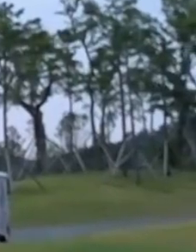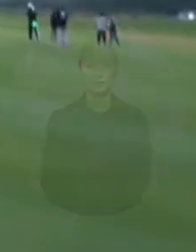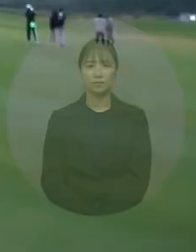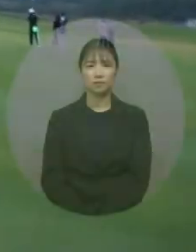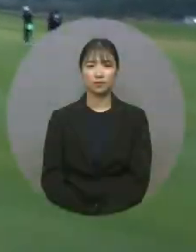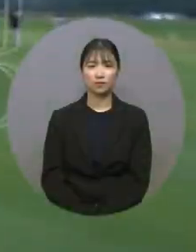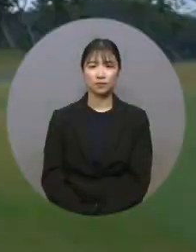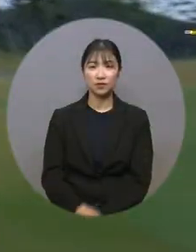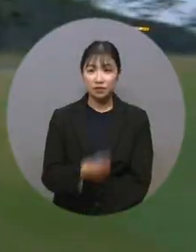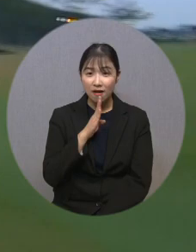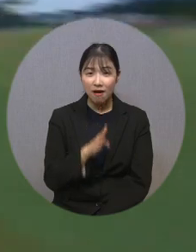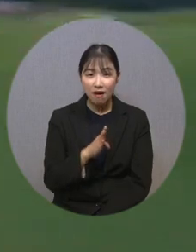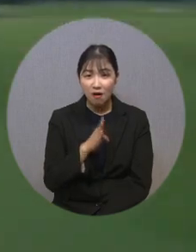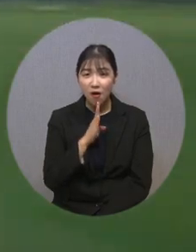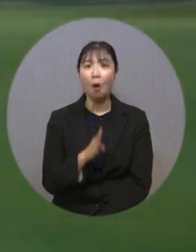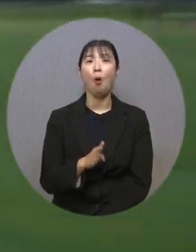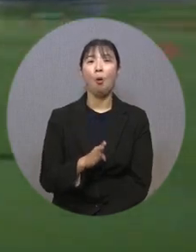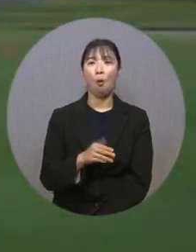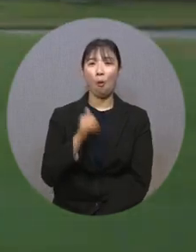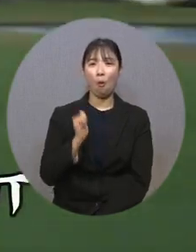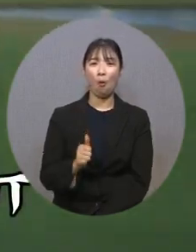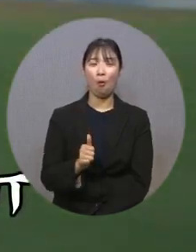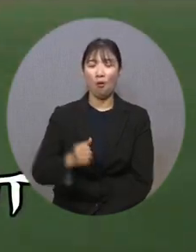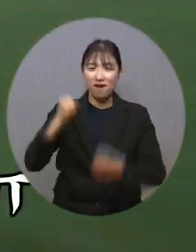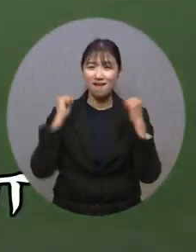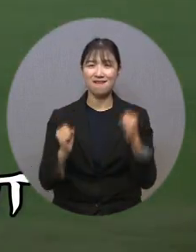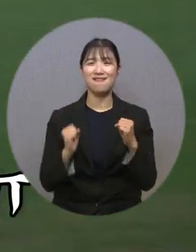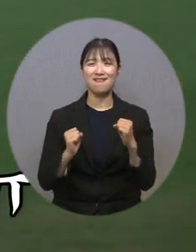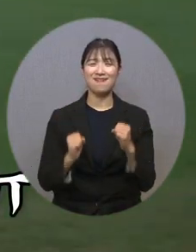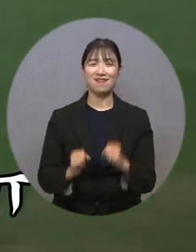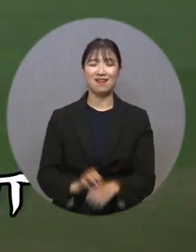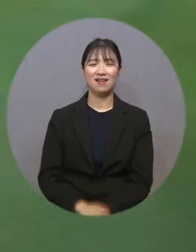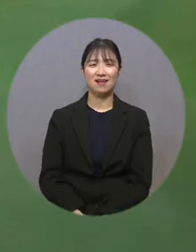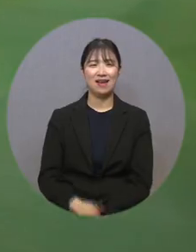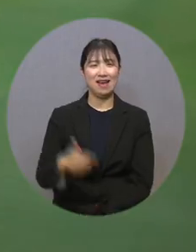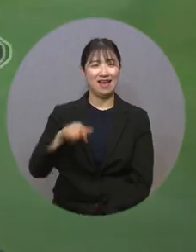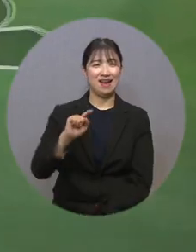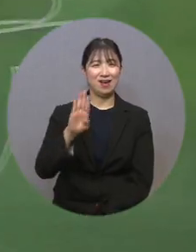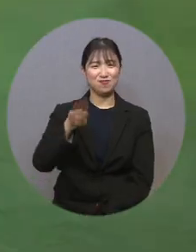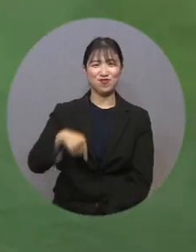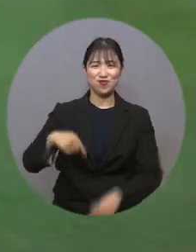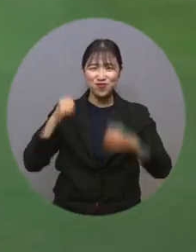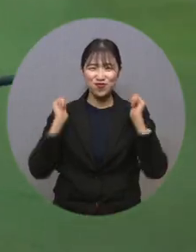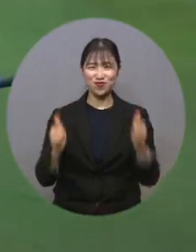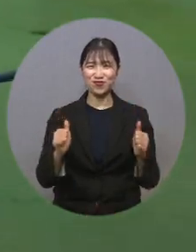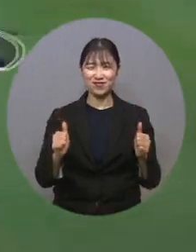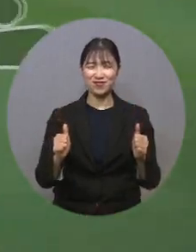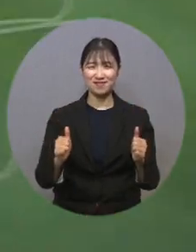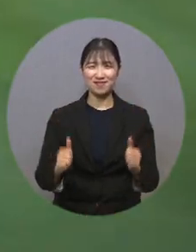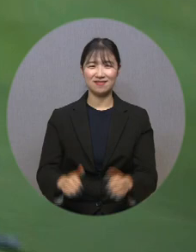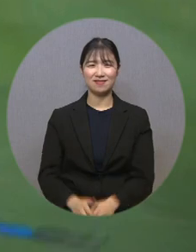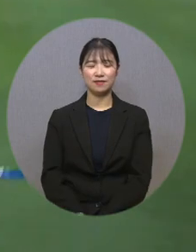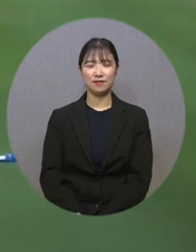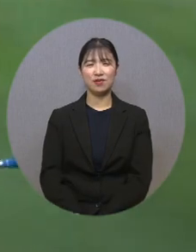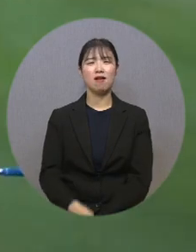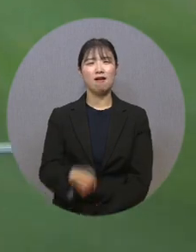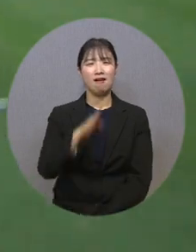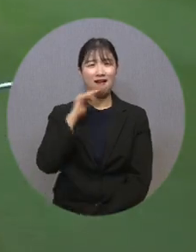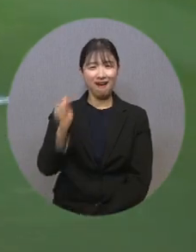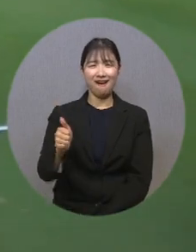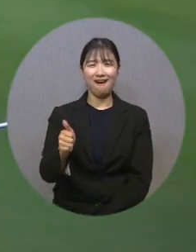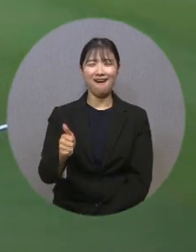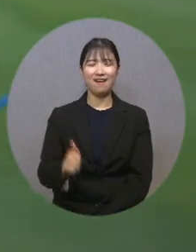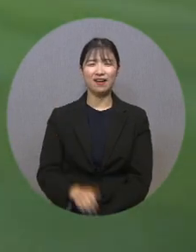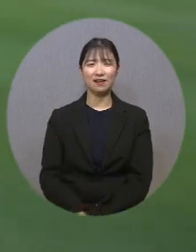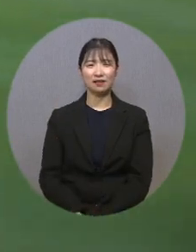진짜로? 핀발이야. 진짜로? 핀발. 오! 나이스! 깜부! 깜부! 깜부! 깜부! 한 걸 하는구만.